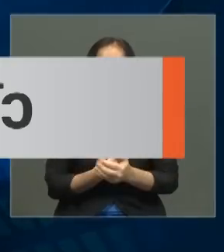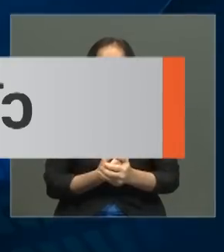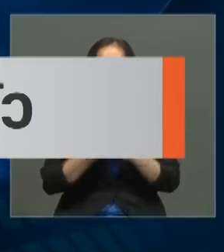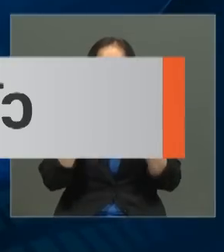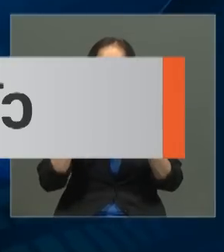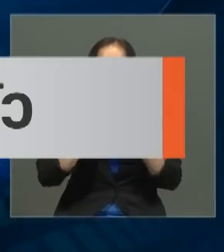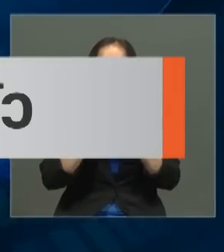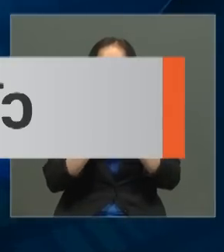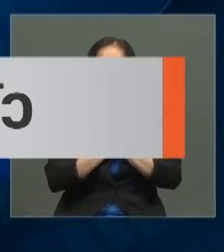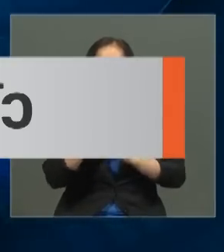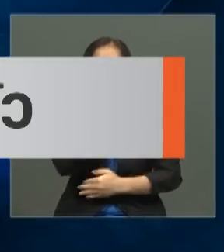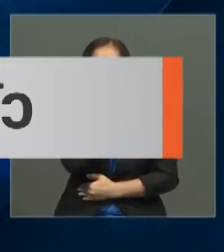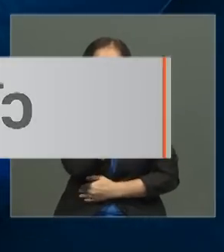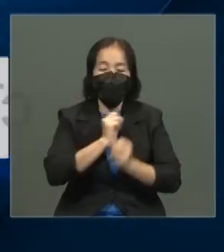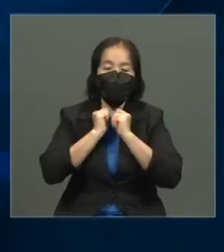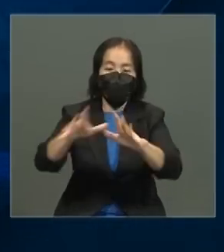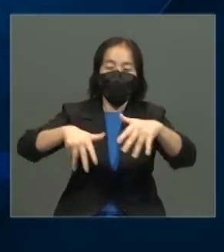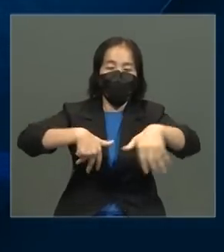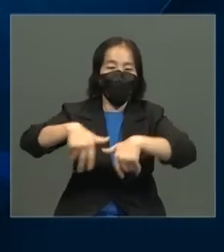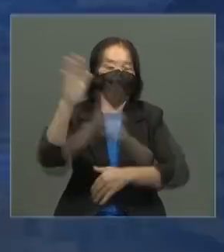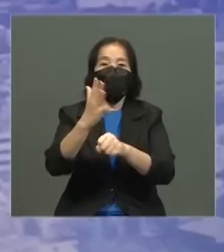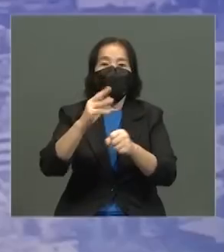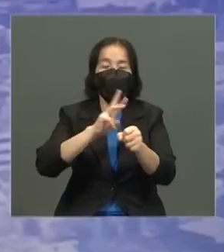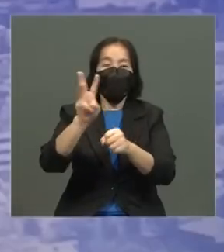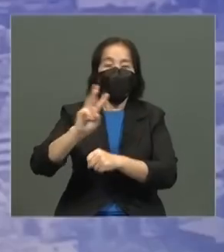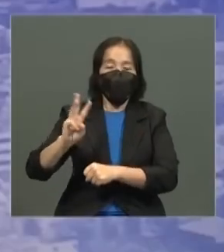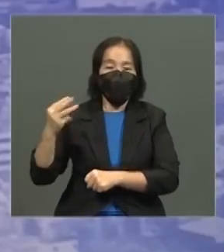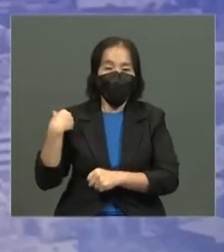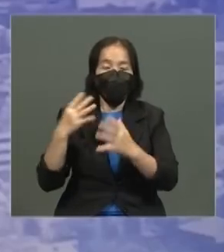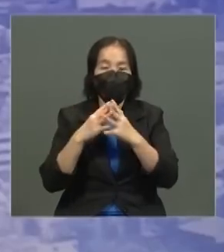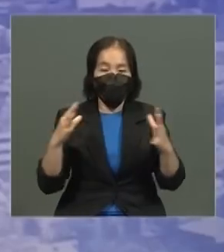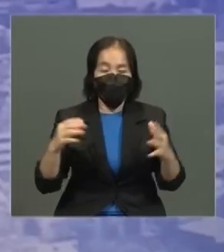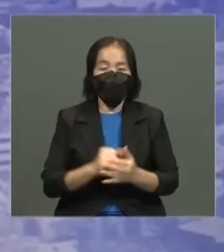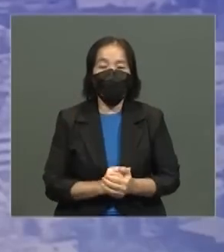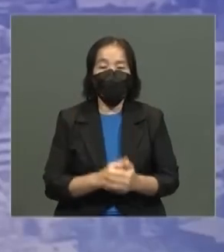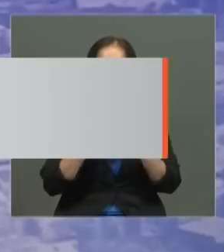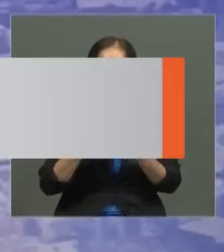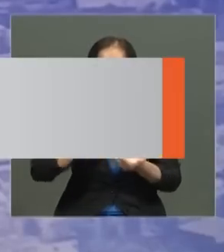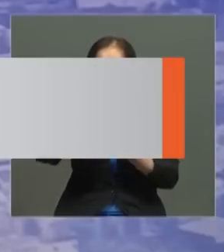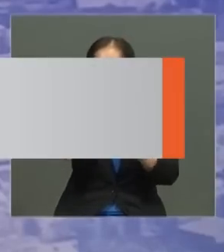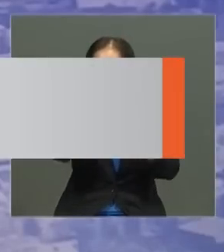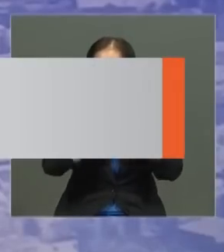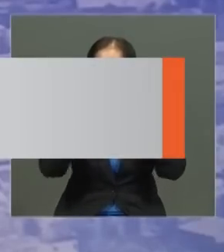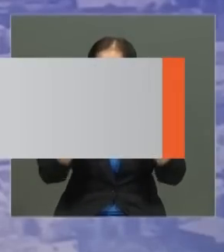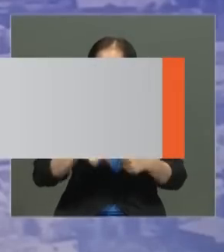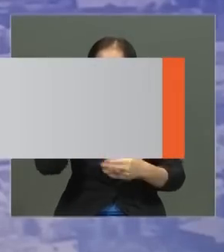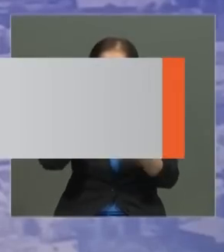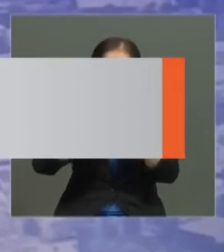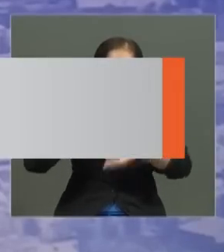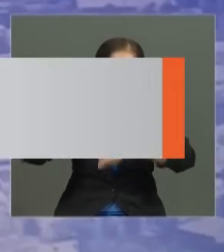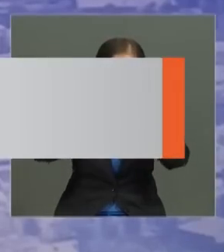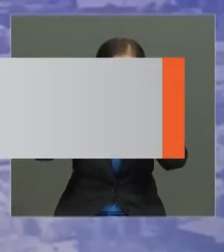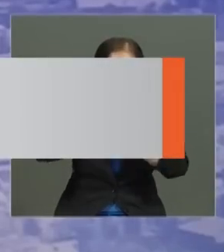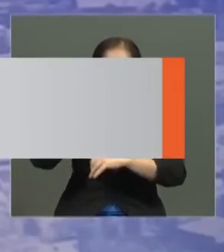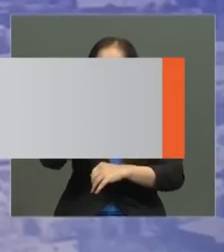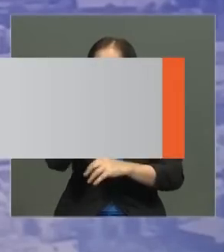ฟังเสียงผู้ช่วยโฆษกสบค.ครับ ข้อมูลทั้งหมดที่รายงานนี้นะคะทุกท่านสามารถไปดูย้อนหลังได้